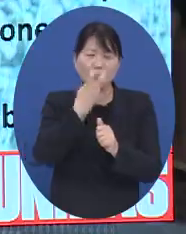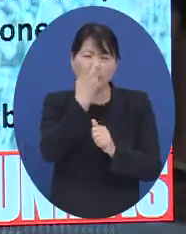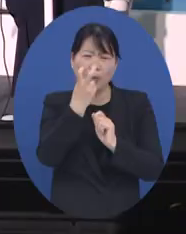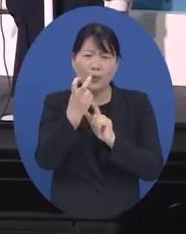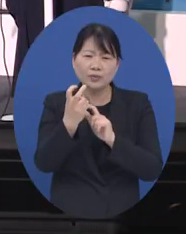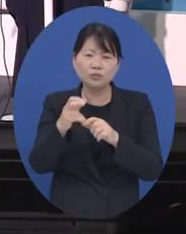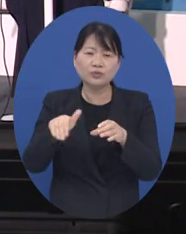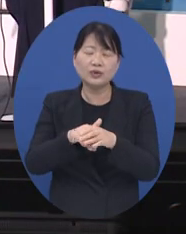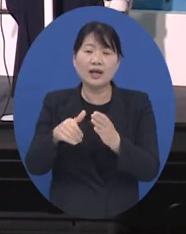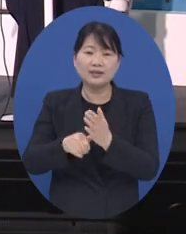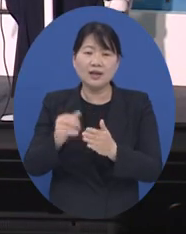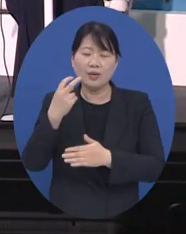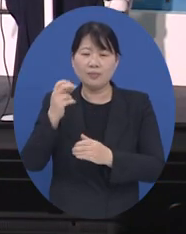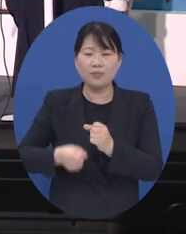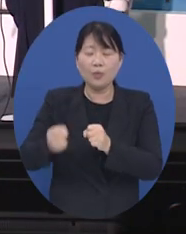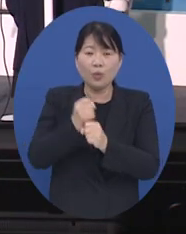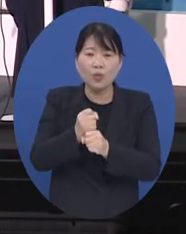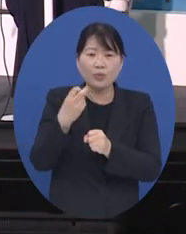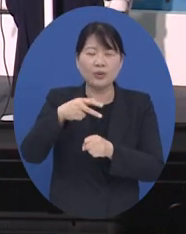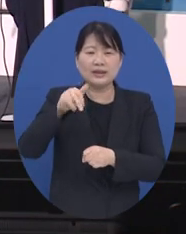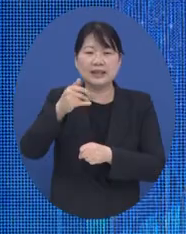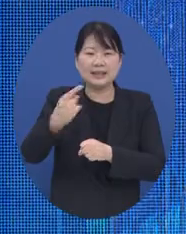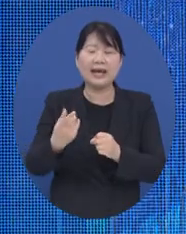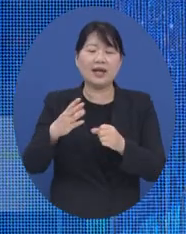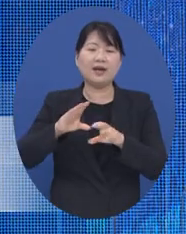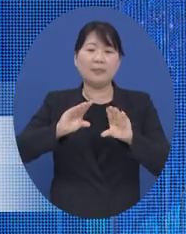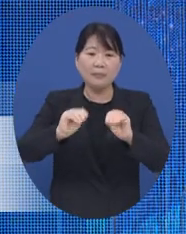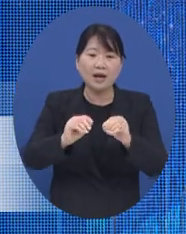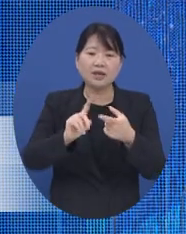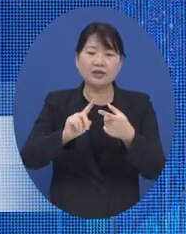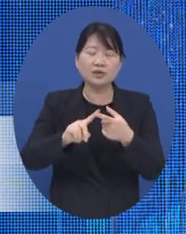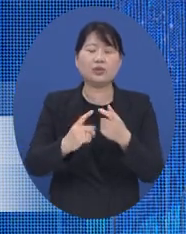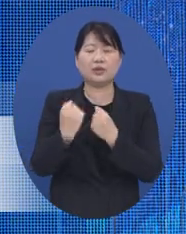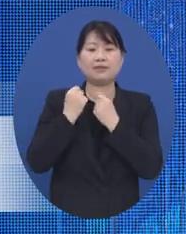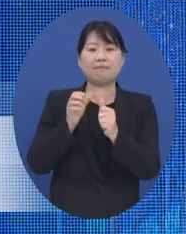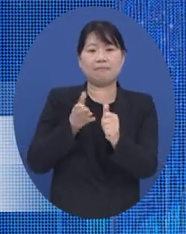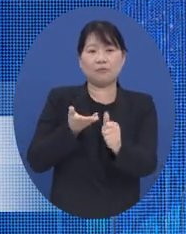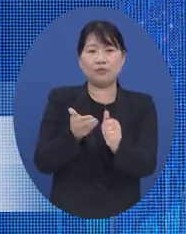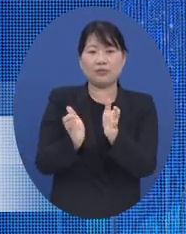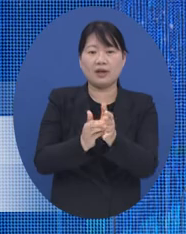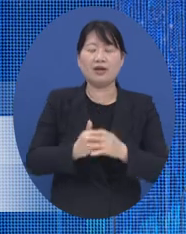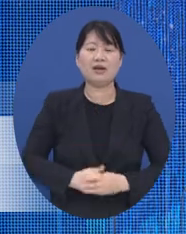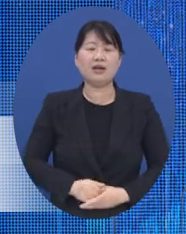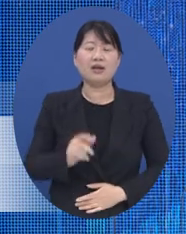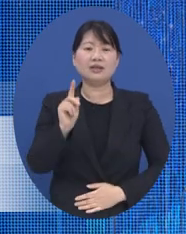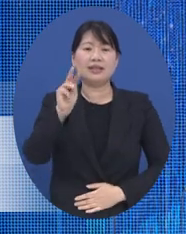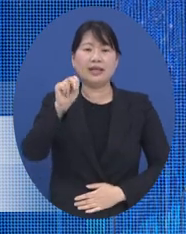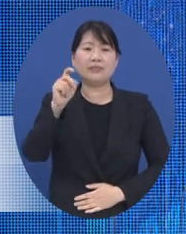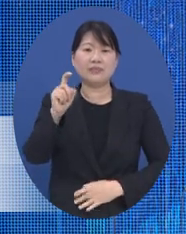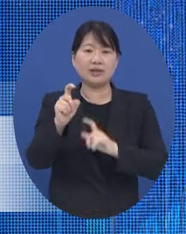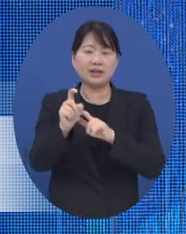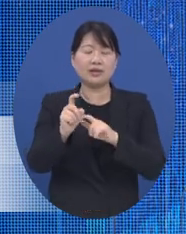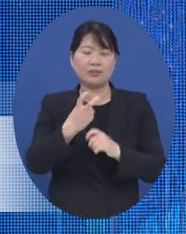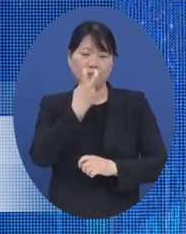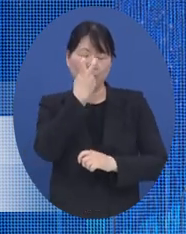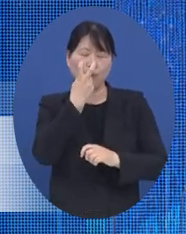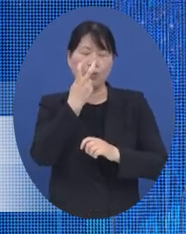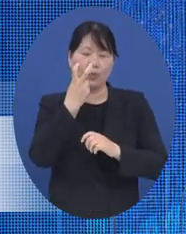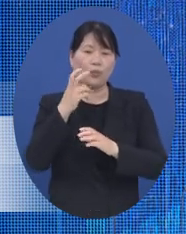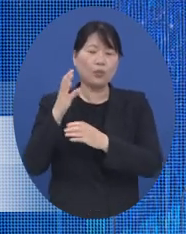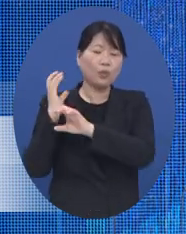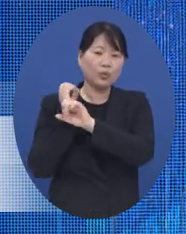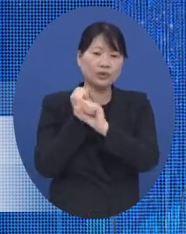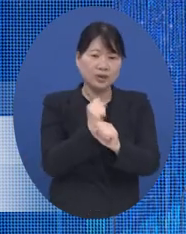국제평화 지대화 추진에도 힘이 실렸습니다. DMZ 보전 관리법을 제정을 하자. 그래서